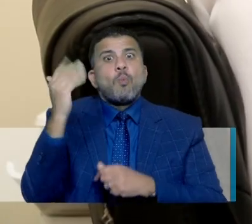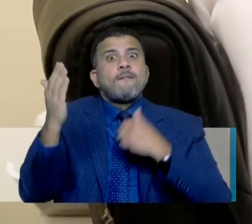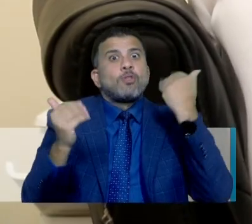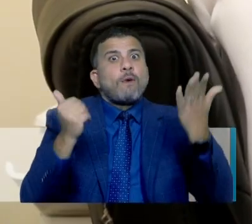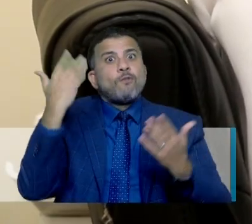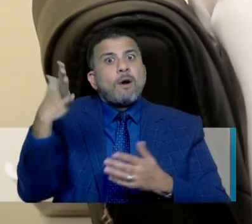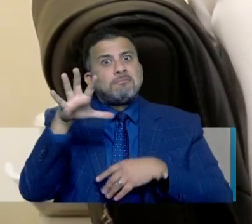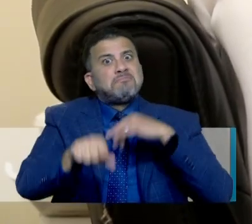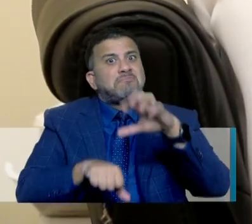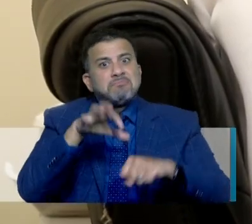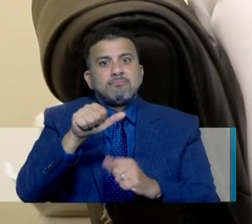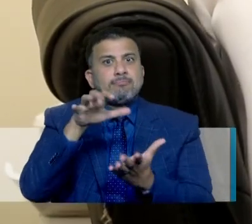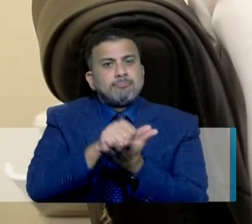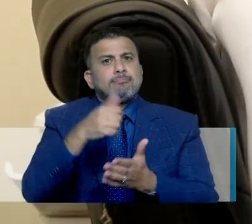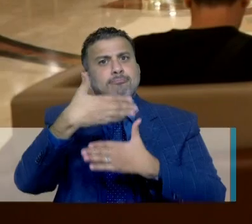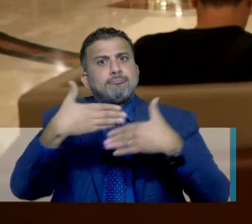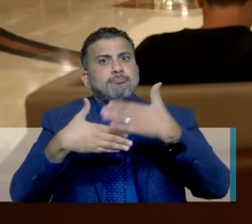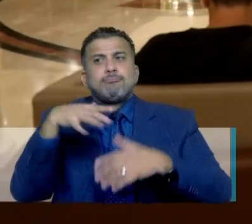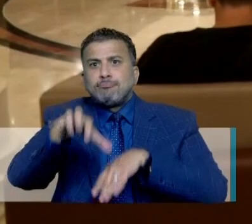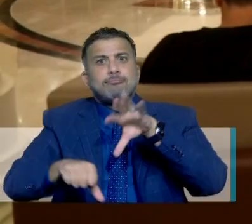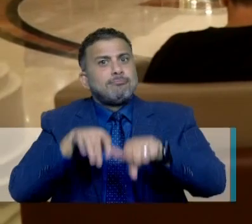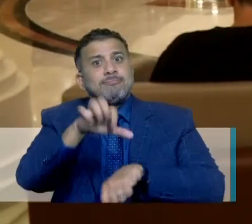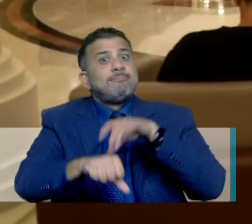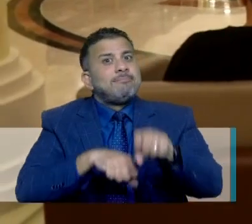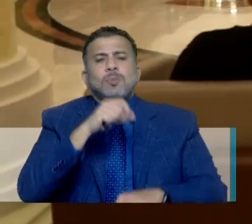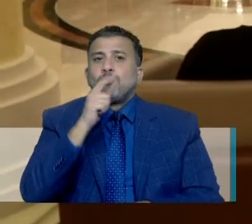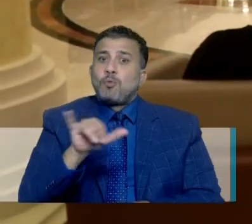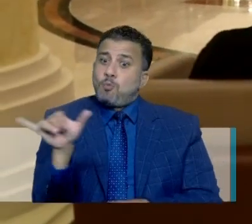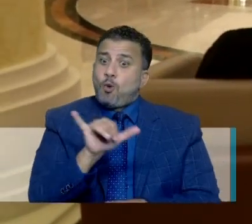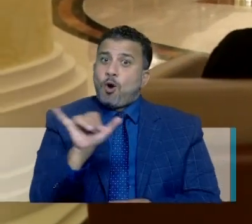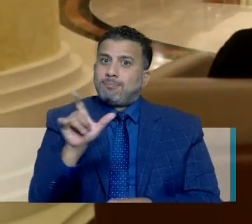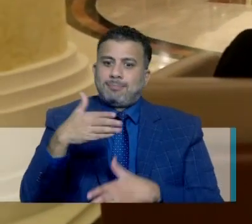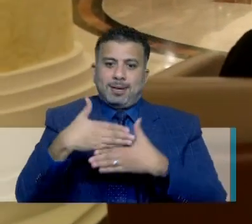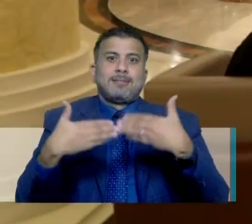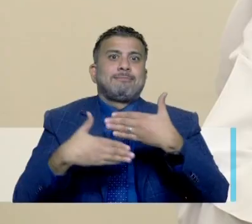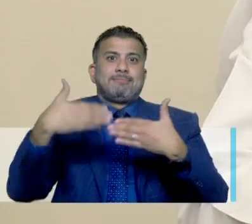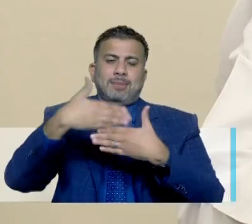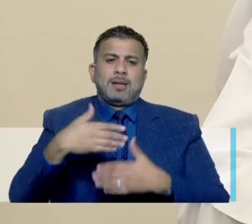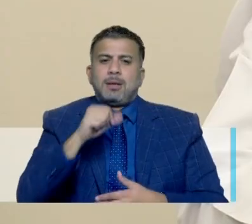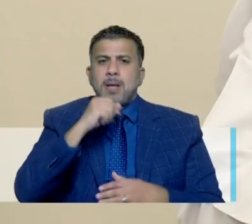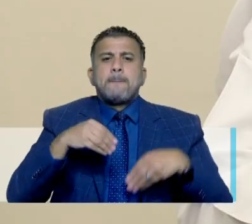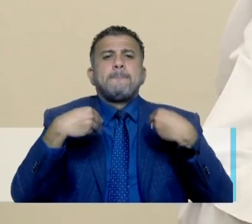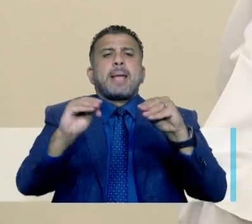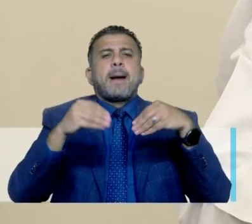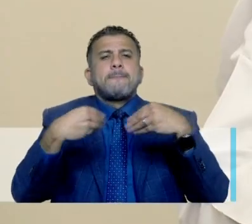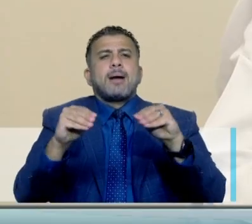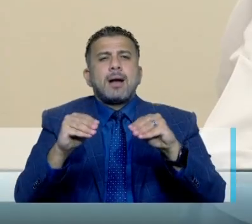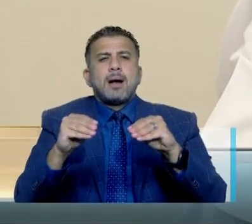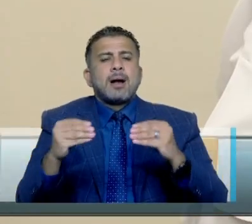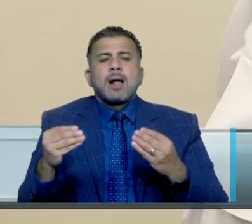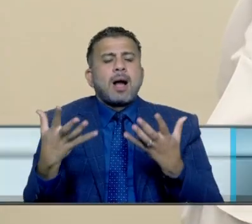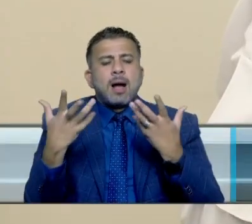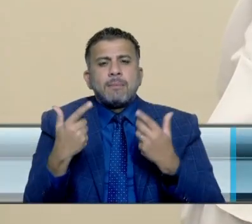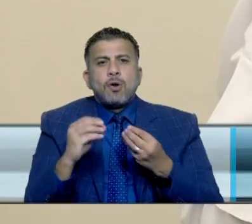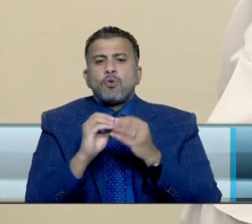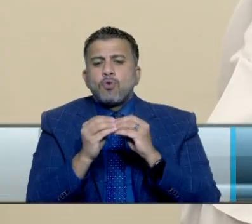التقرير يكشف ارقاما ومؤشرات مختلفه تؤكد اهميه هذا القطاع بالنسبه لعقود البيع المتداوله احنا عندنا